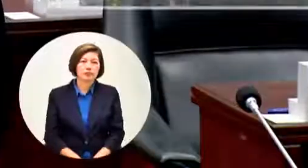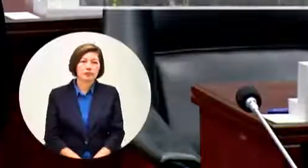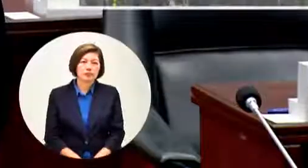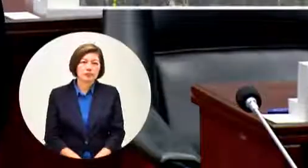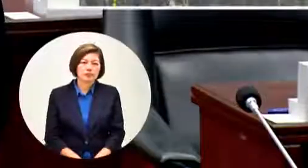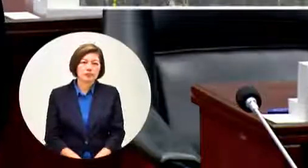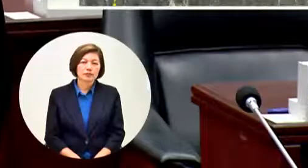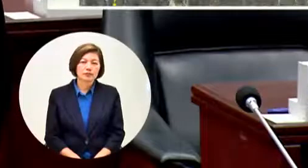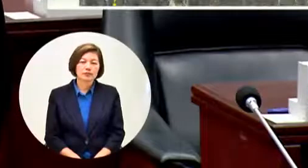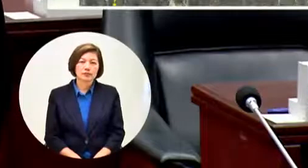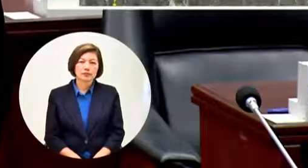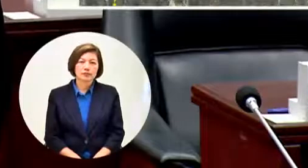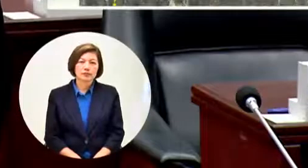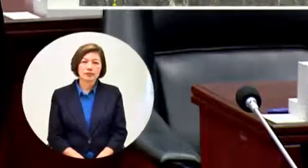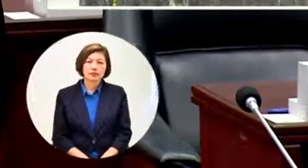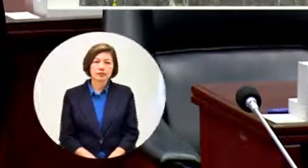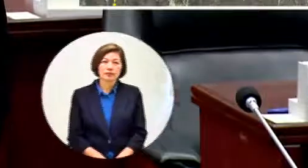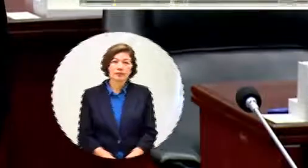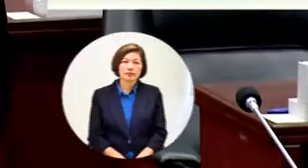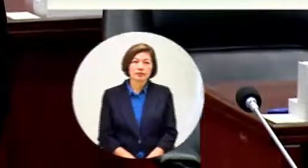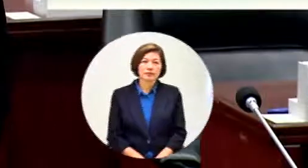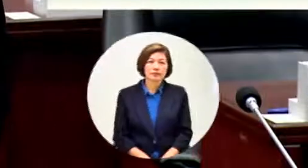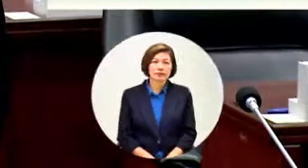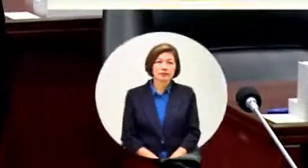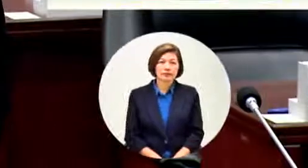即卖啊，请咧